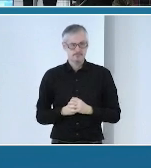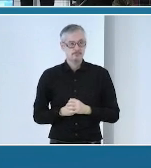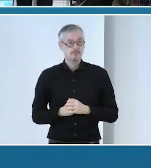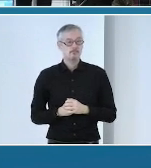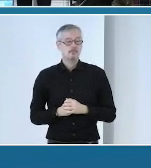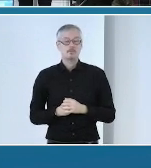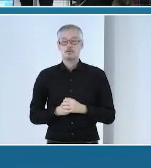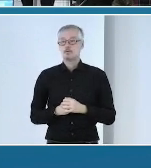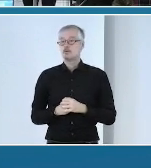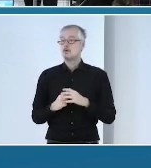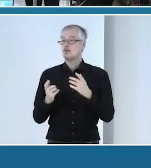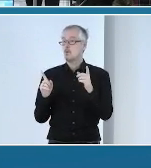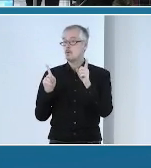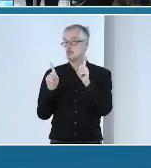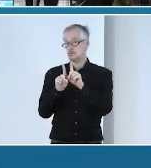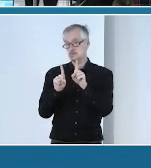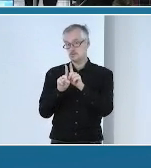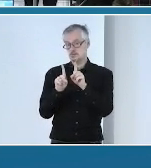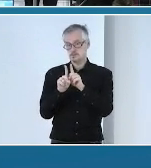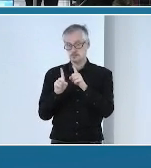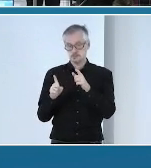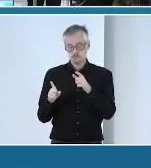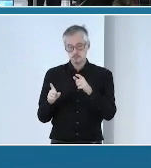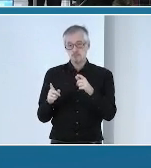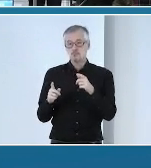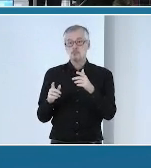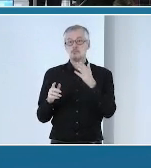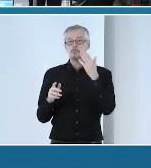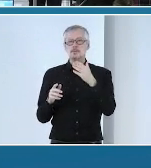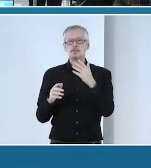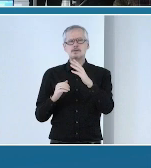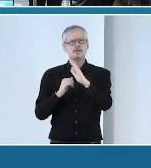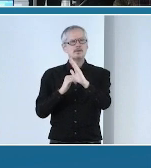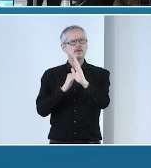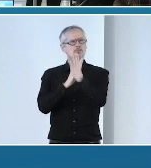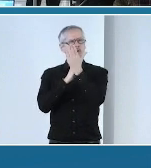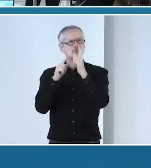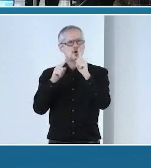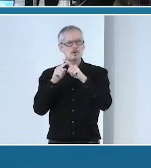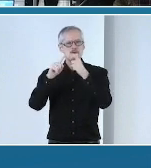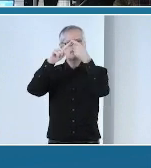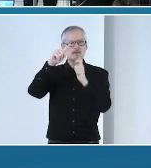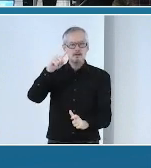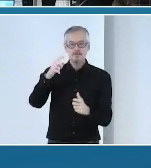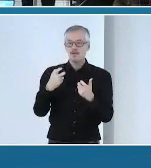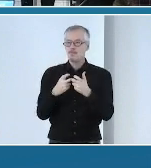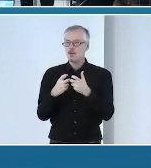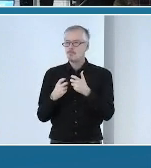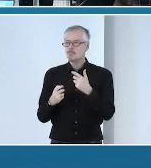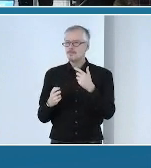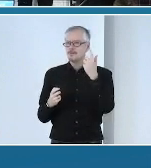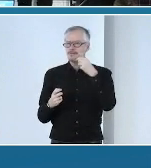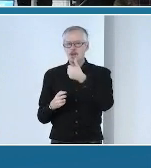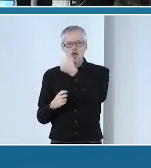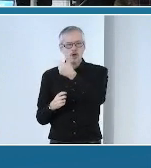a notamment sur les informations qui sont présentées dans un ordre spatial spécifique. Par exemple, la ligne mentale des nombres. Dans